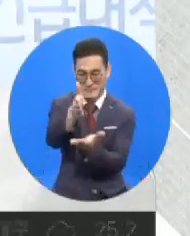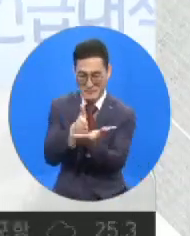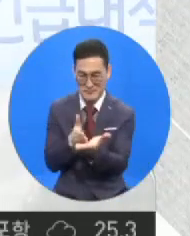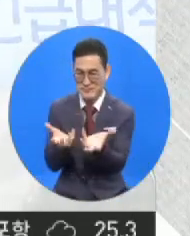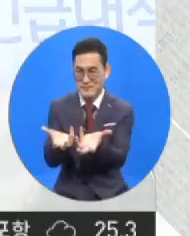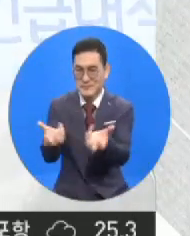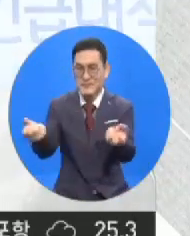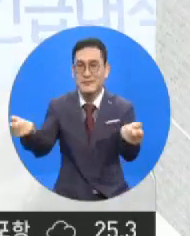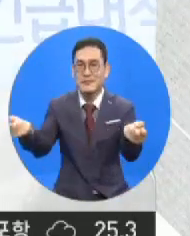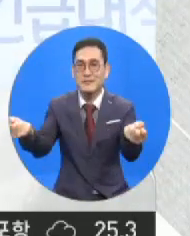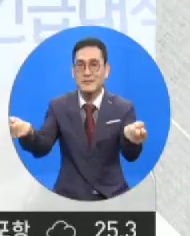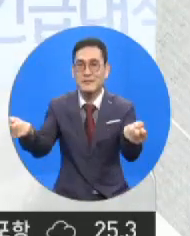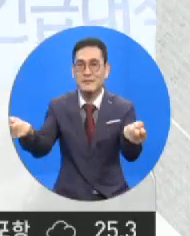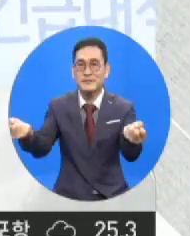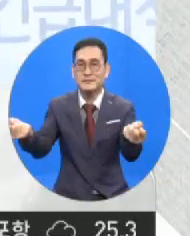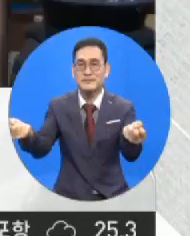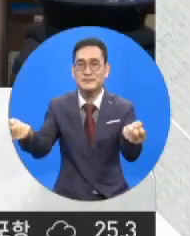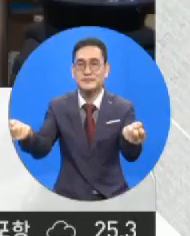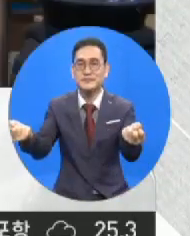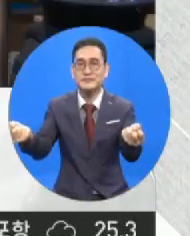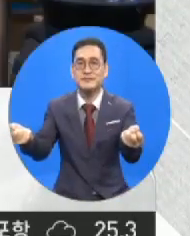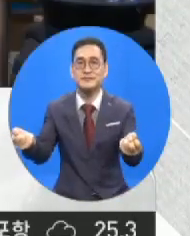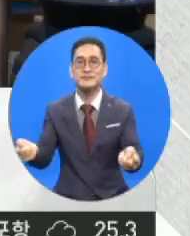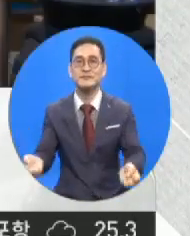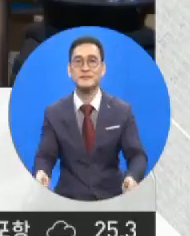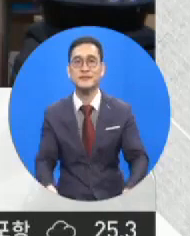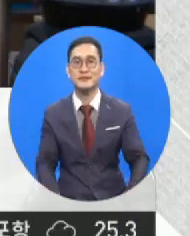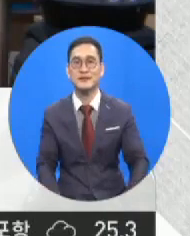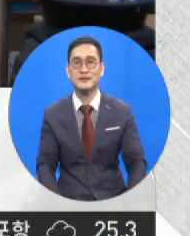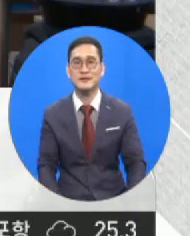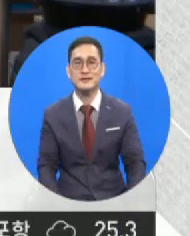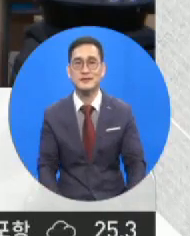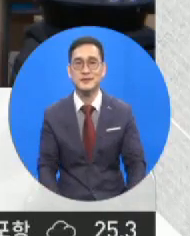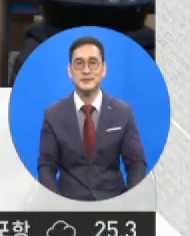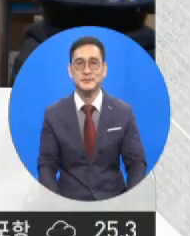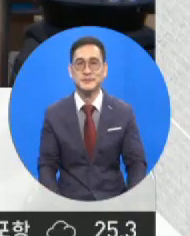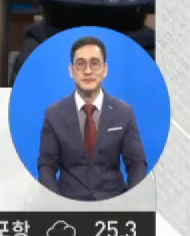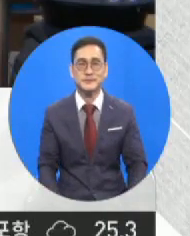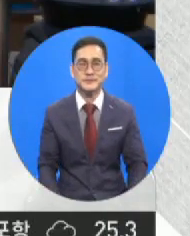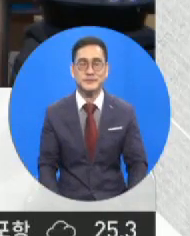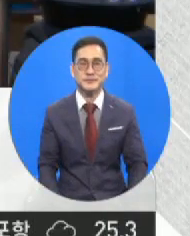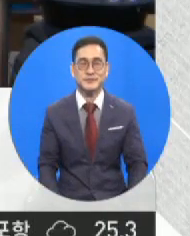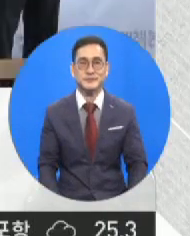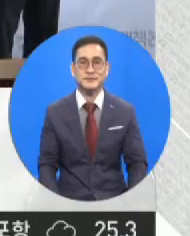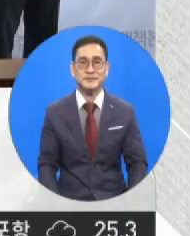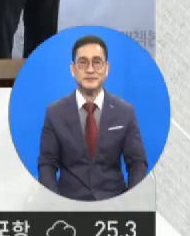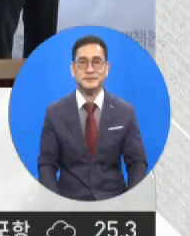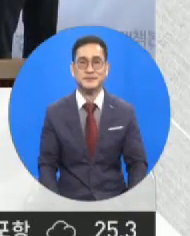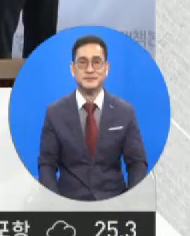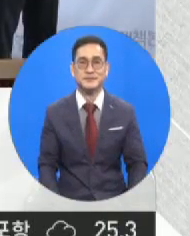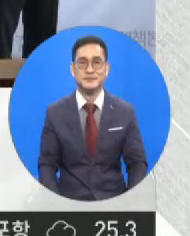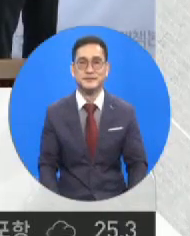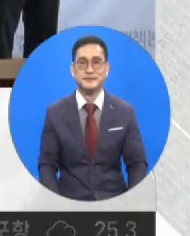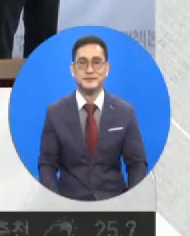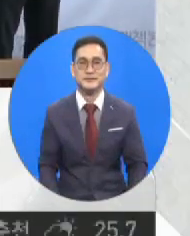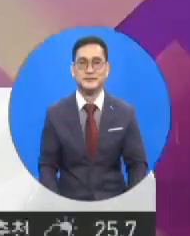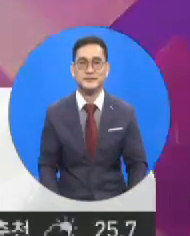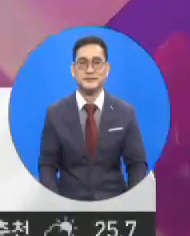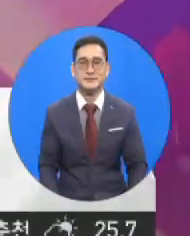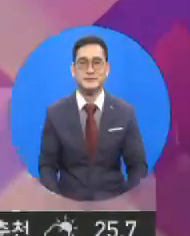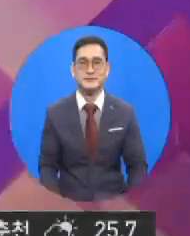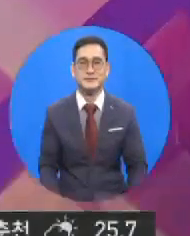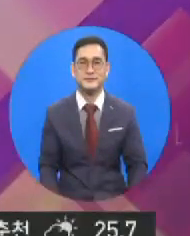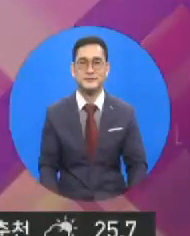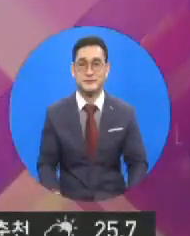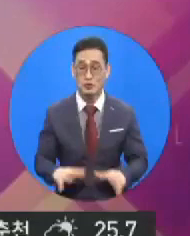어떤 정치적 쟁점으로도 뭔가 갈라질 수 있는 이런 이슈가 되고 있는 거예요. 네, 참 묘하네요. 그런가 하면 어제